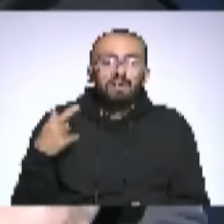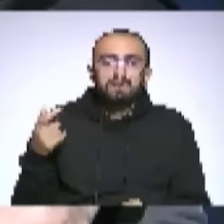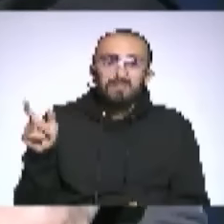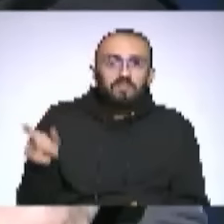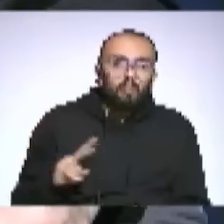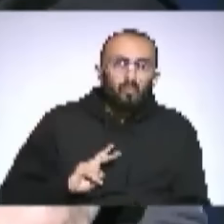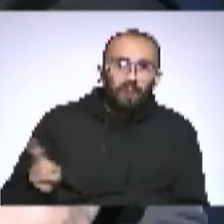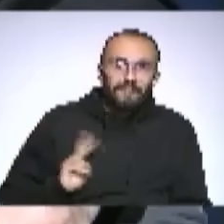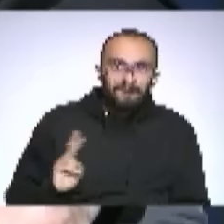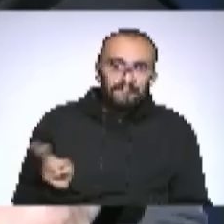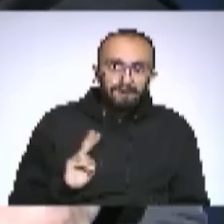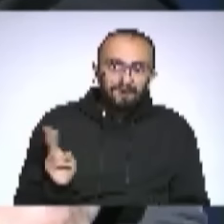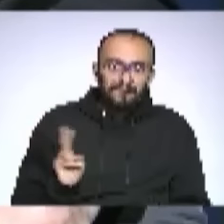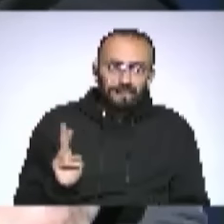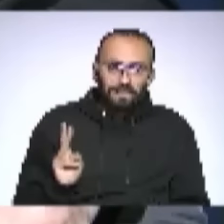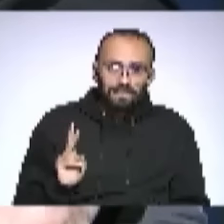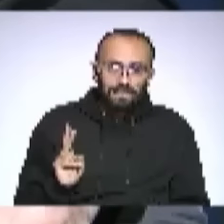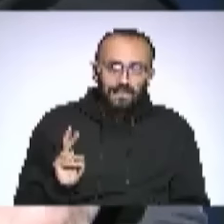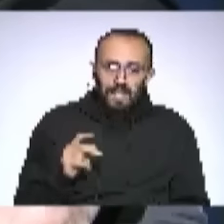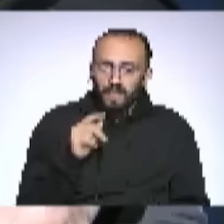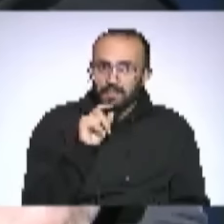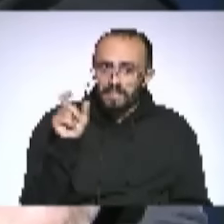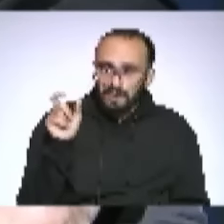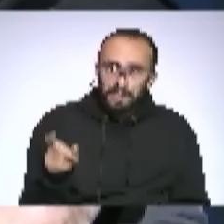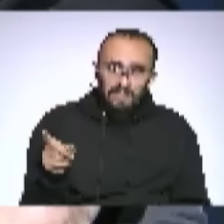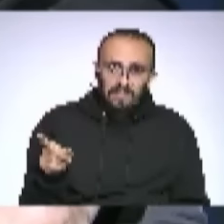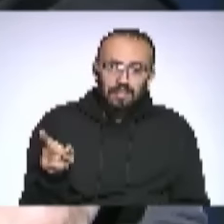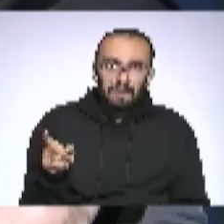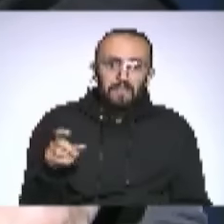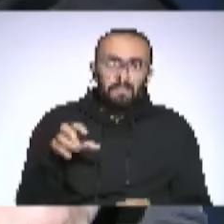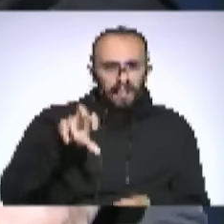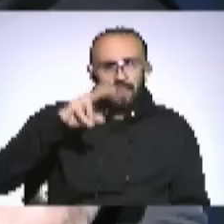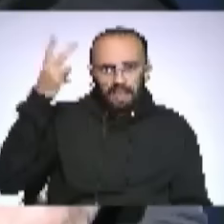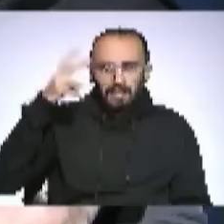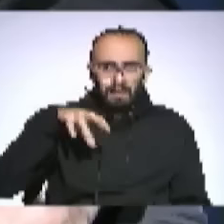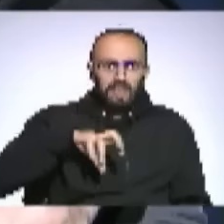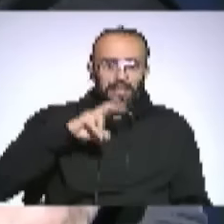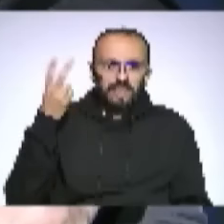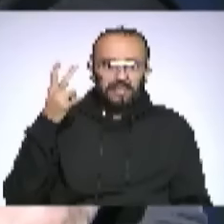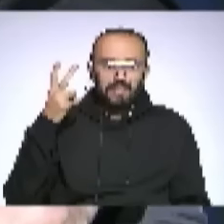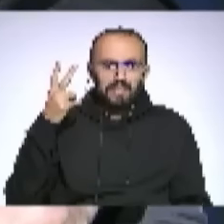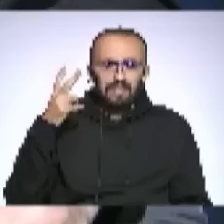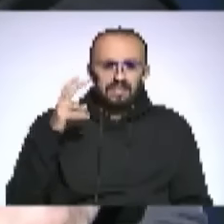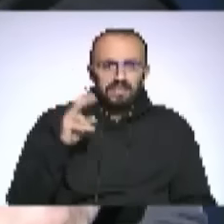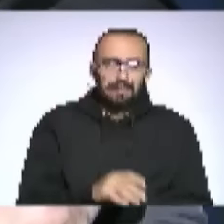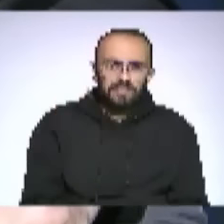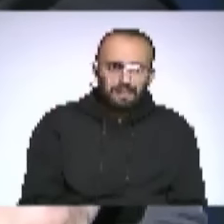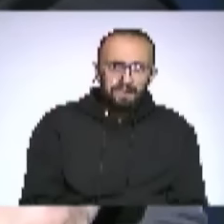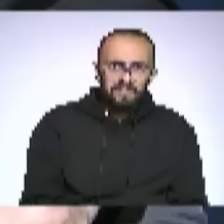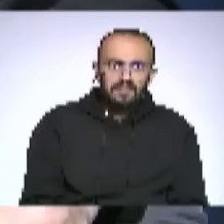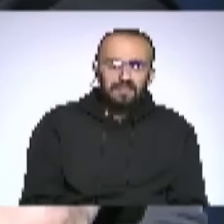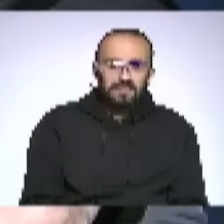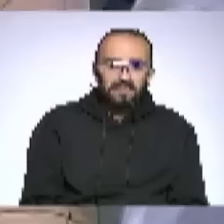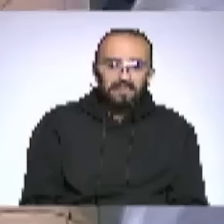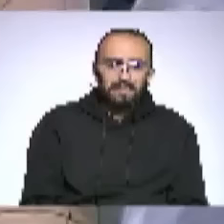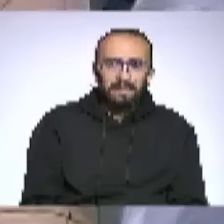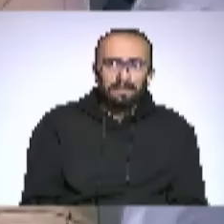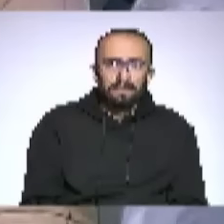مختلفه لانها كانت ا من من الفلبين يعني اوكي ا